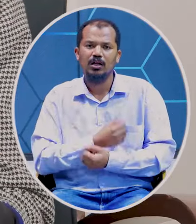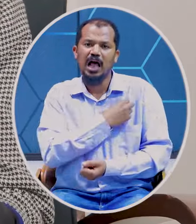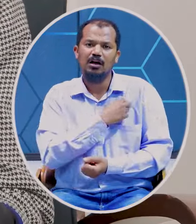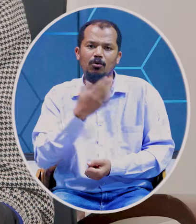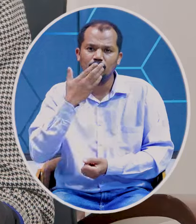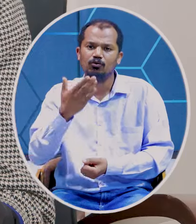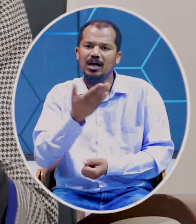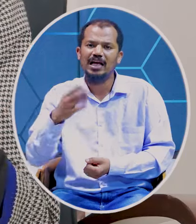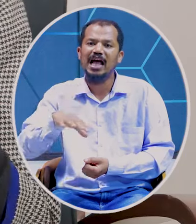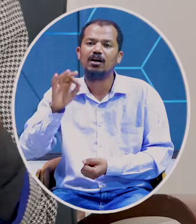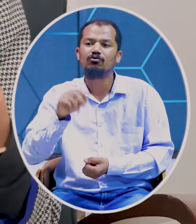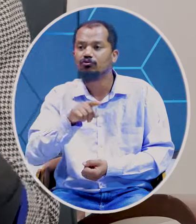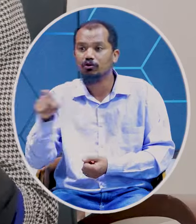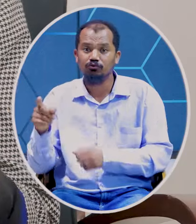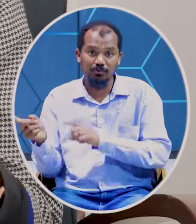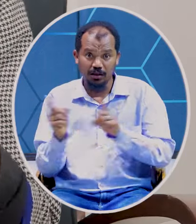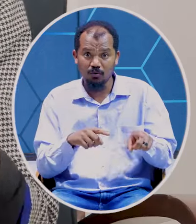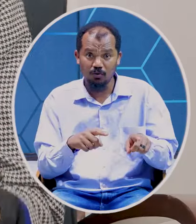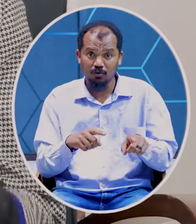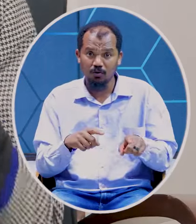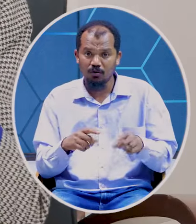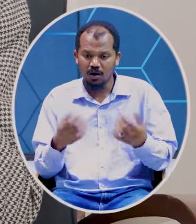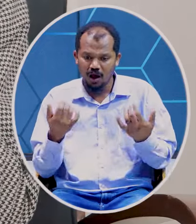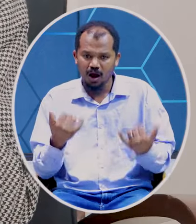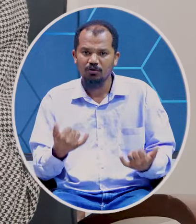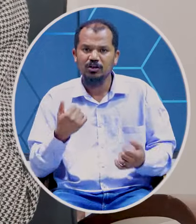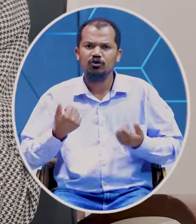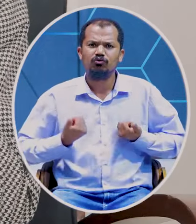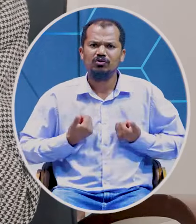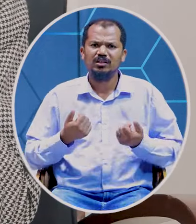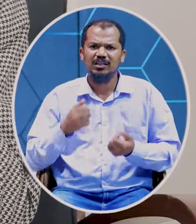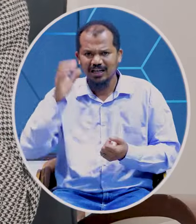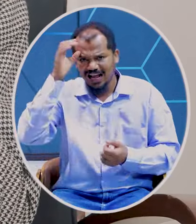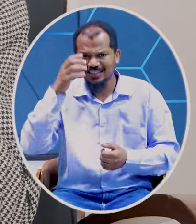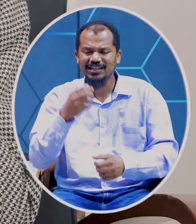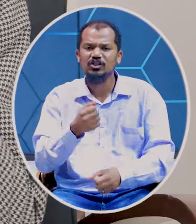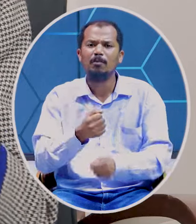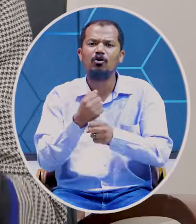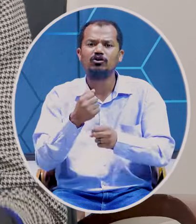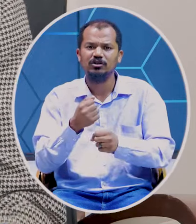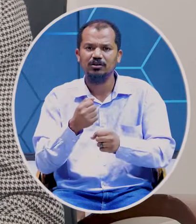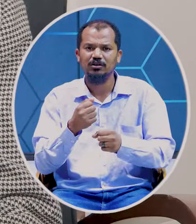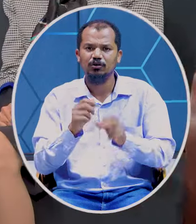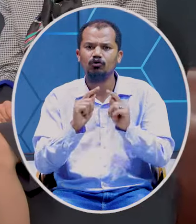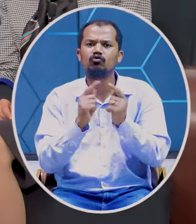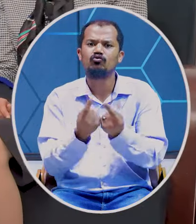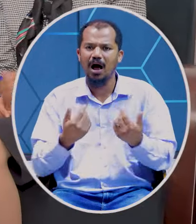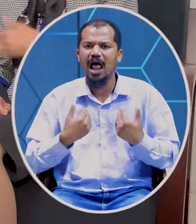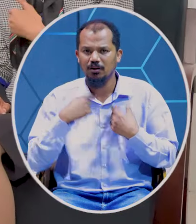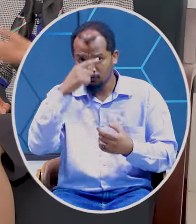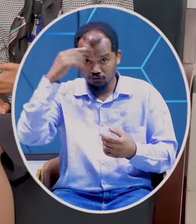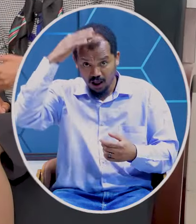ጥሩ ነገር ካሉት እነሱም ደግሞ ወጣው አሁን እኛ የጡት ካንሰር ሰፖርት ግሩፕ አለን ጥቁር አንበሳ ላይ አቋቋም